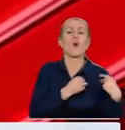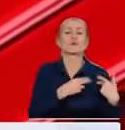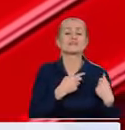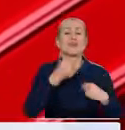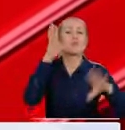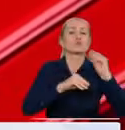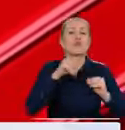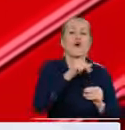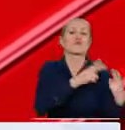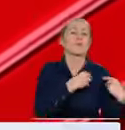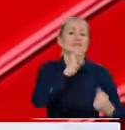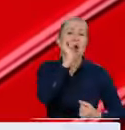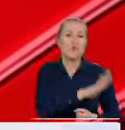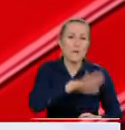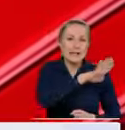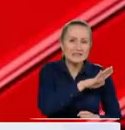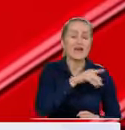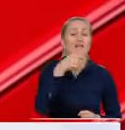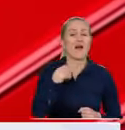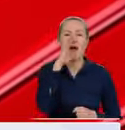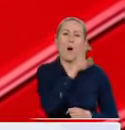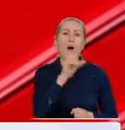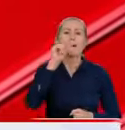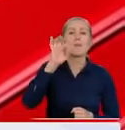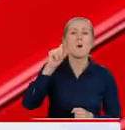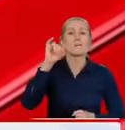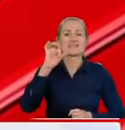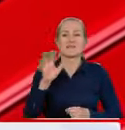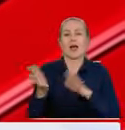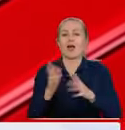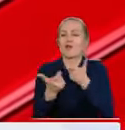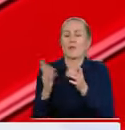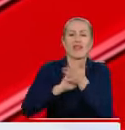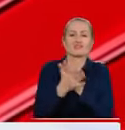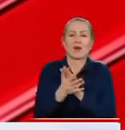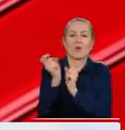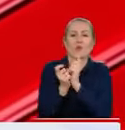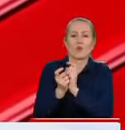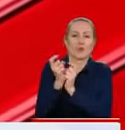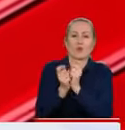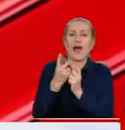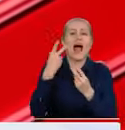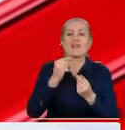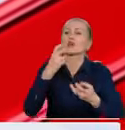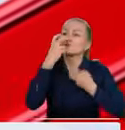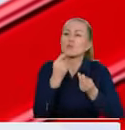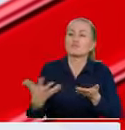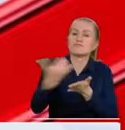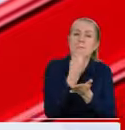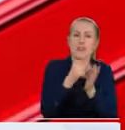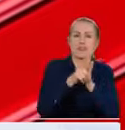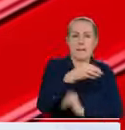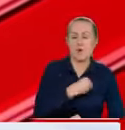Europejskim i obserwuję, jak PO i PiS zajęci są sobą, a nie zajmują się zdobywaniem funduszy dla Polski. Obrażają